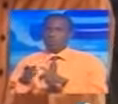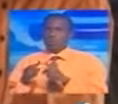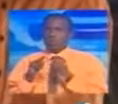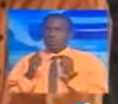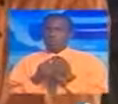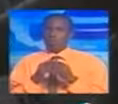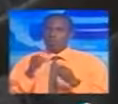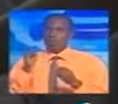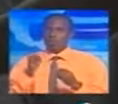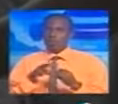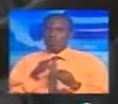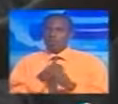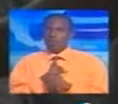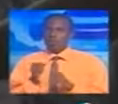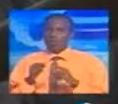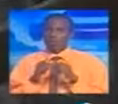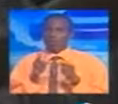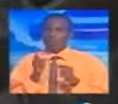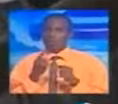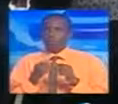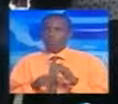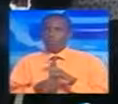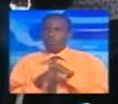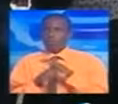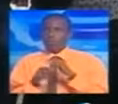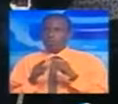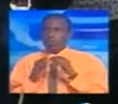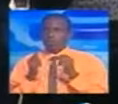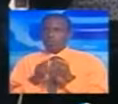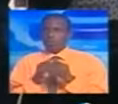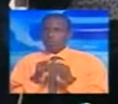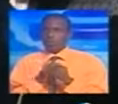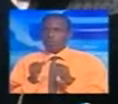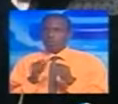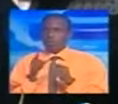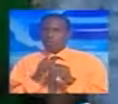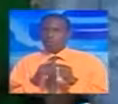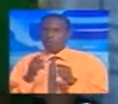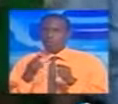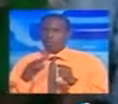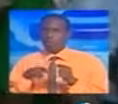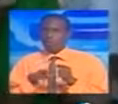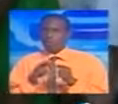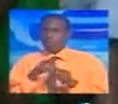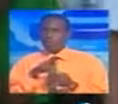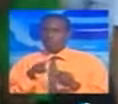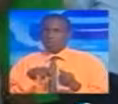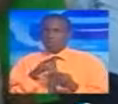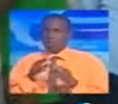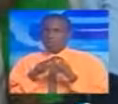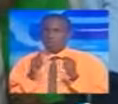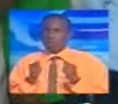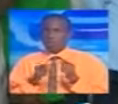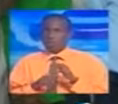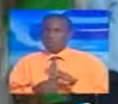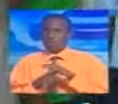incendies qui ont frappé donc la commune de Balbala. Le Premier ministre par intérim et ministre de la Justice, Moumine Ahmed Cheikh, a tenu une réunion de crise avec le